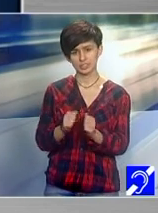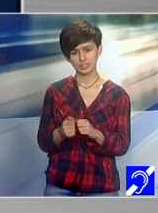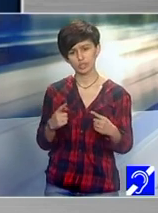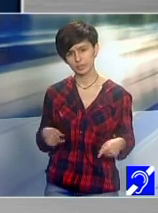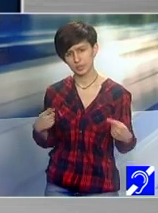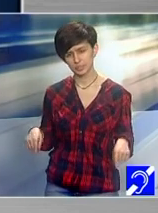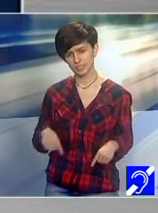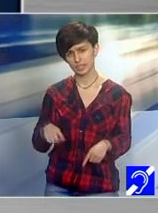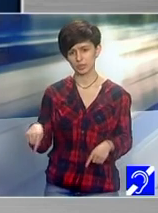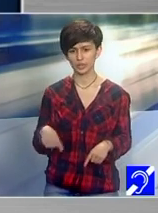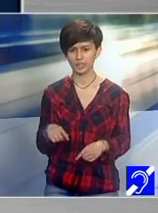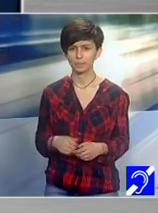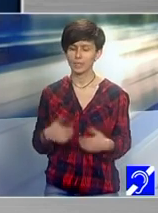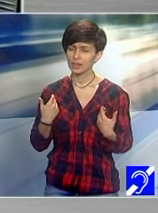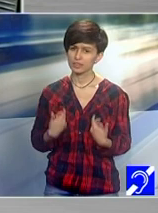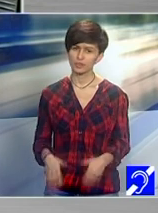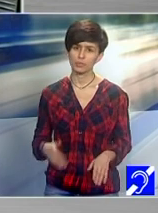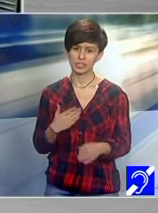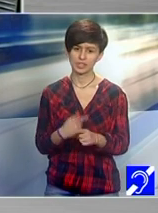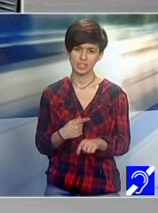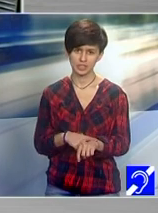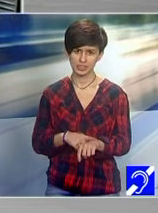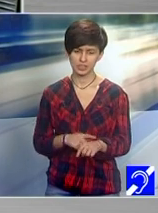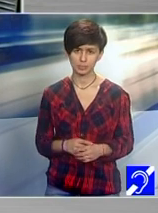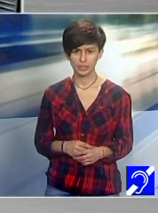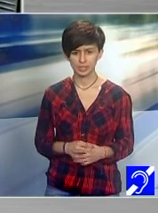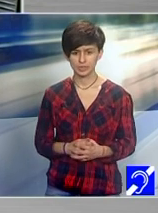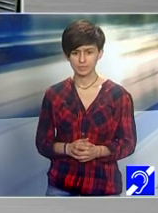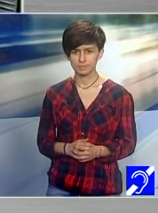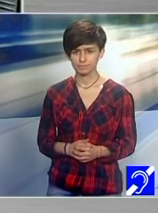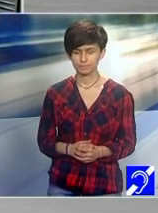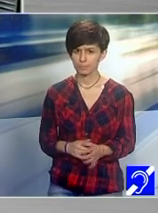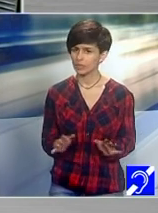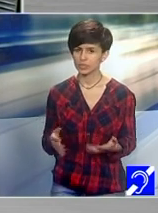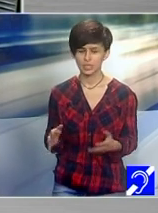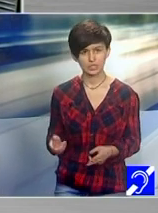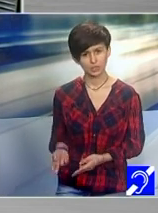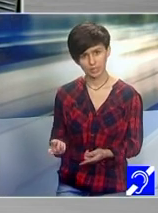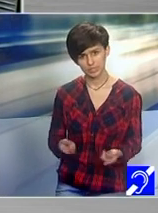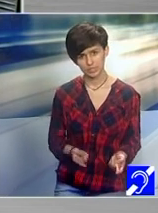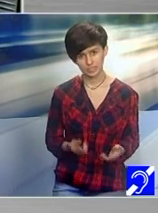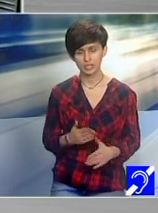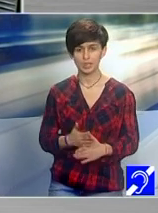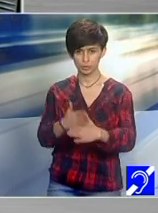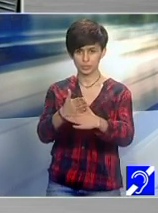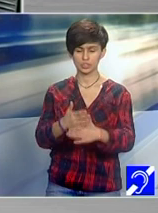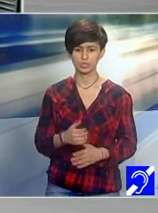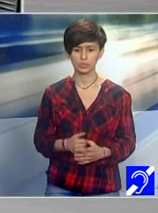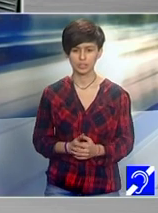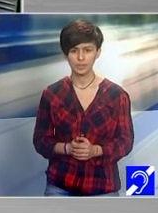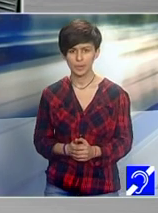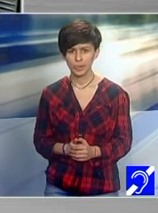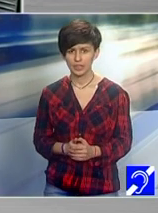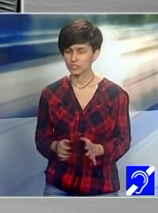o pierdere de timp și de energie. Nici n-am încercat nici să răspundem. Din contră, vă spun, ori de câte ori am fost invitați, am susținut și vom susține, și eu cred că orice